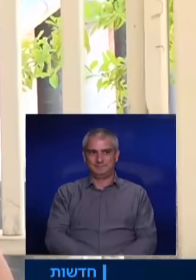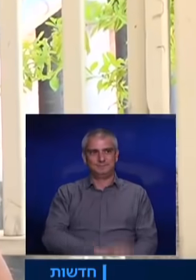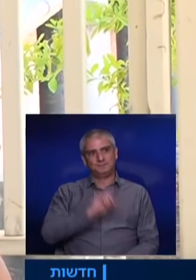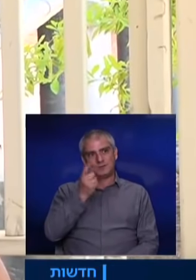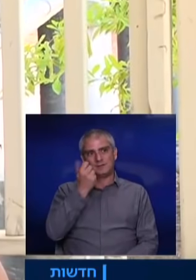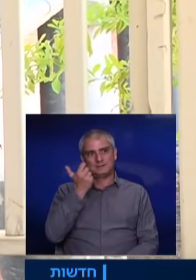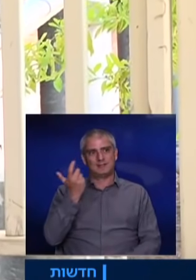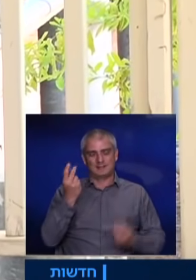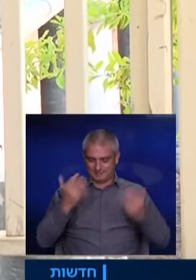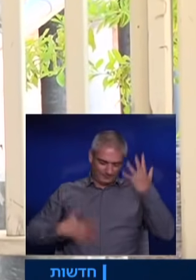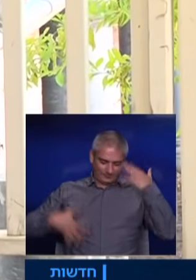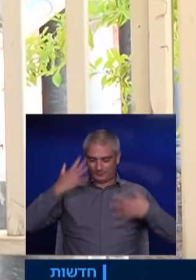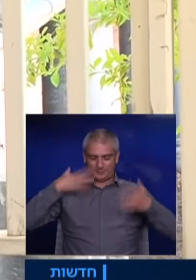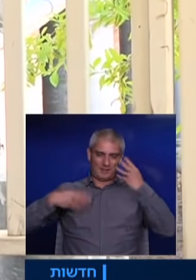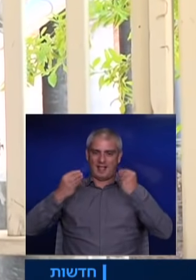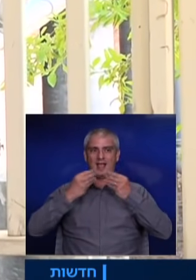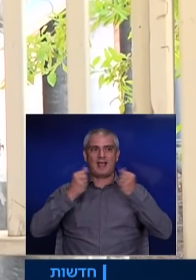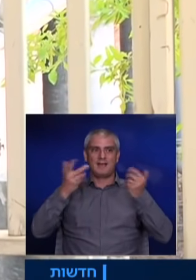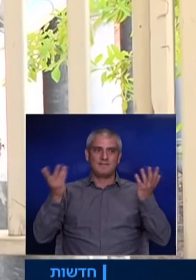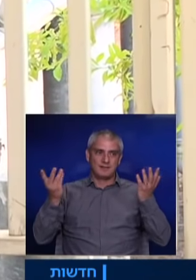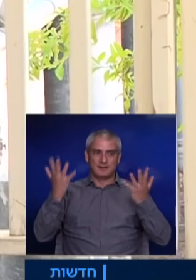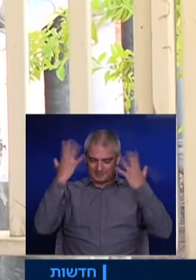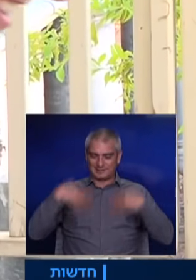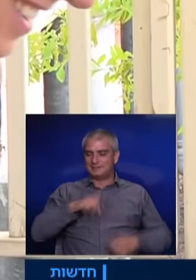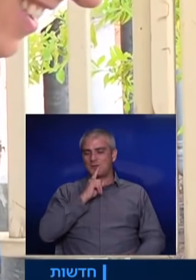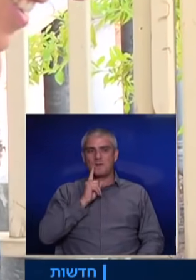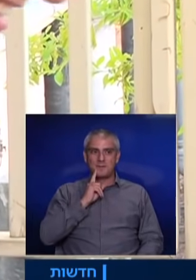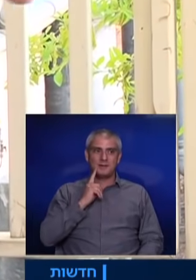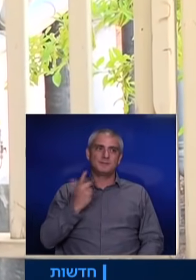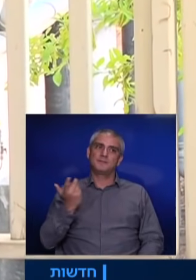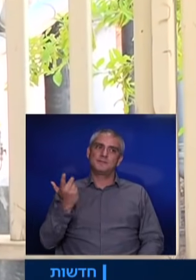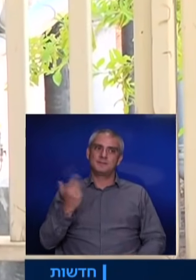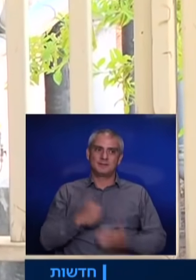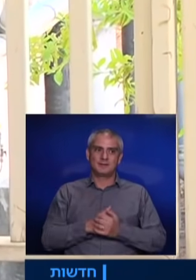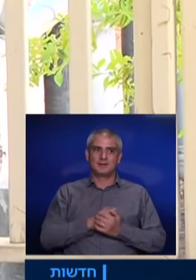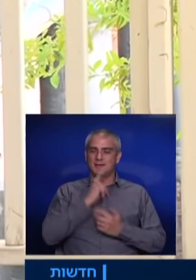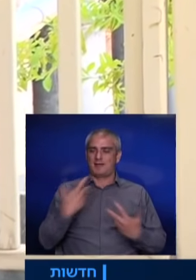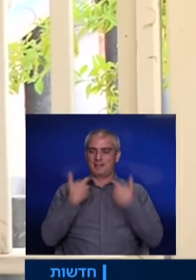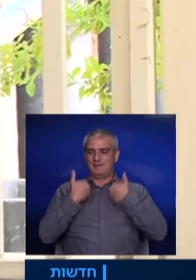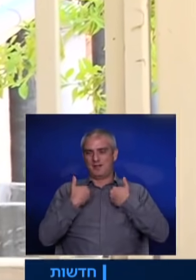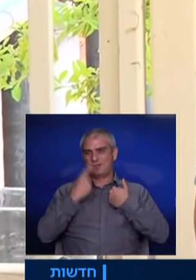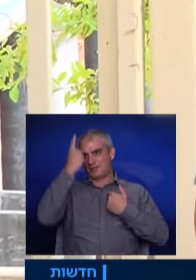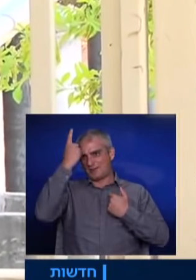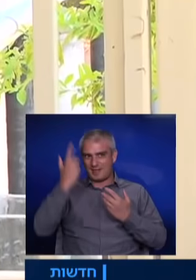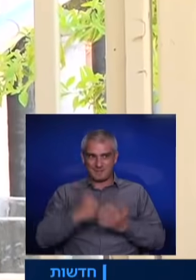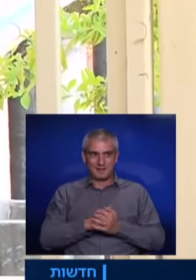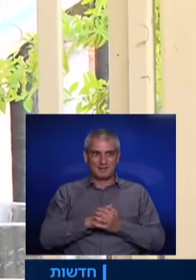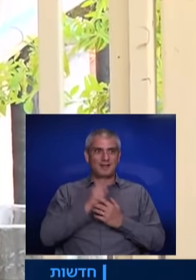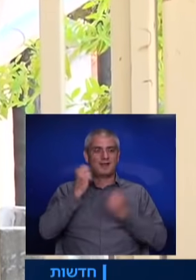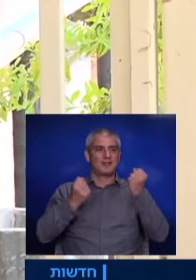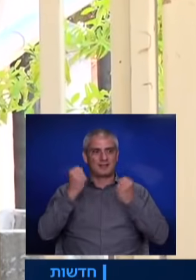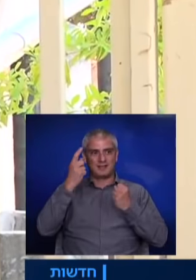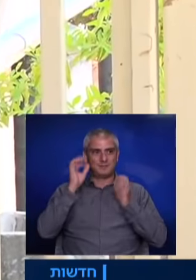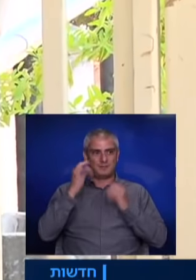קצת התכסנו טיפה באפר. התכסנו באמא. כולל ה... אמא תקפה אותנו למעלה. כולל את הטייס שאמר